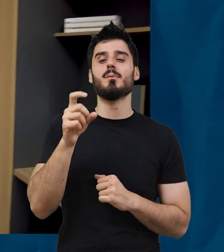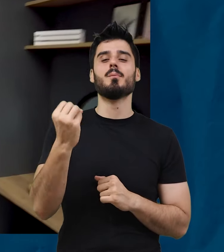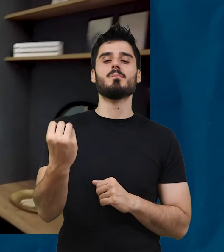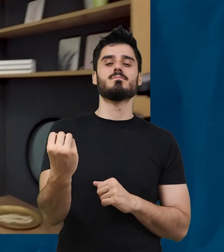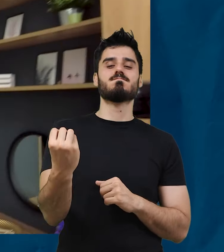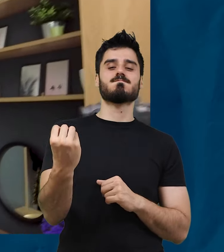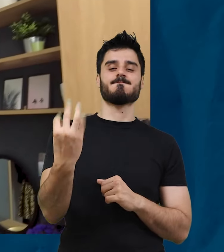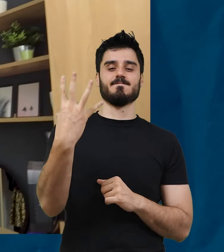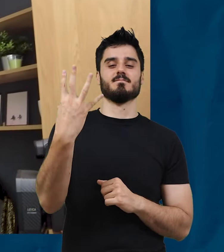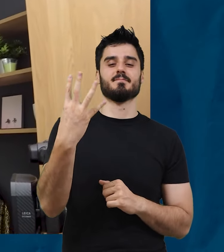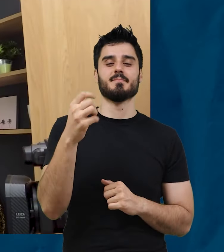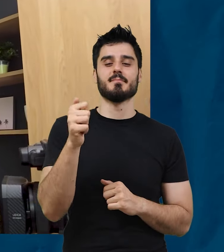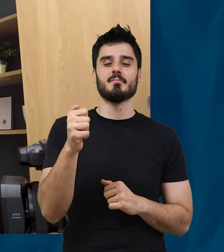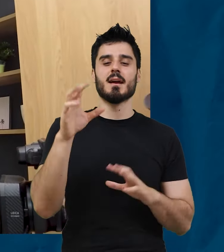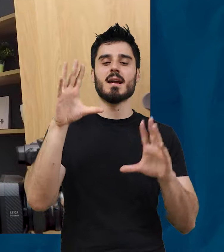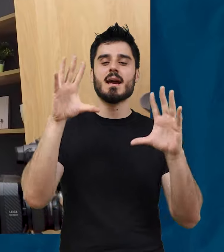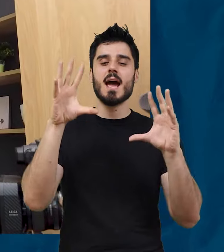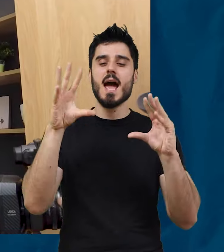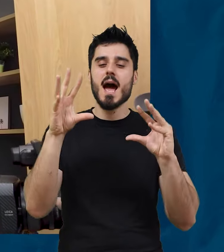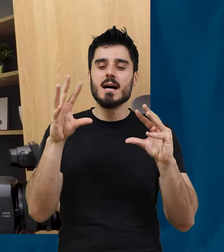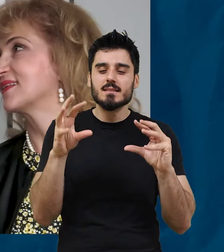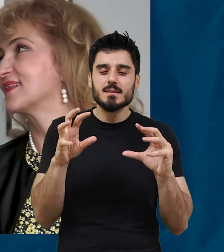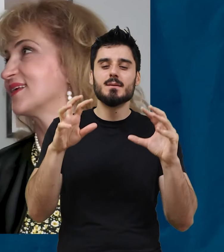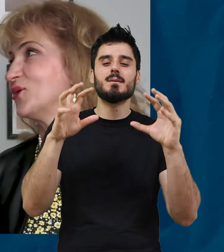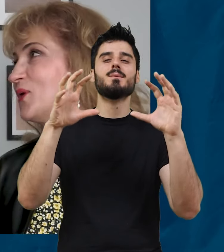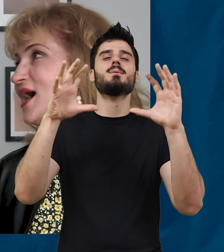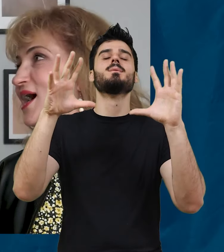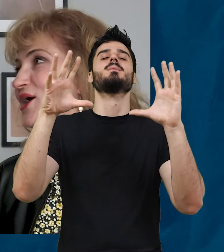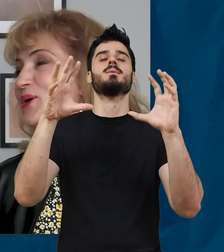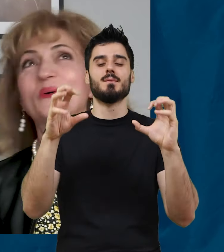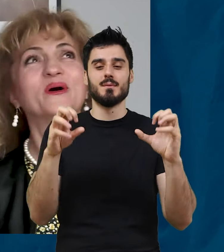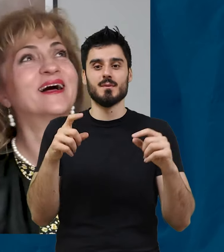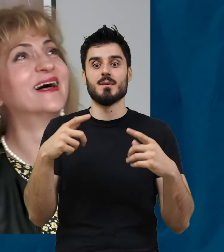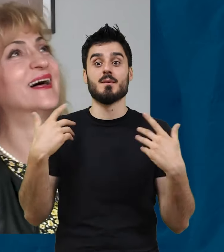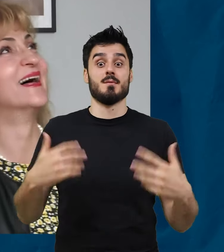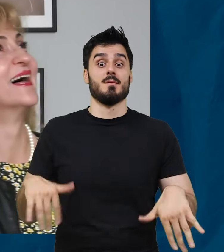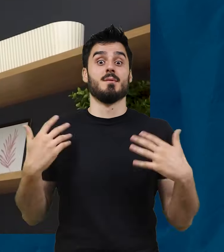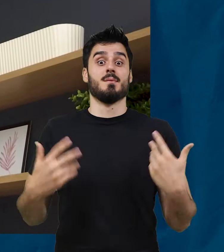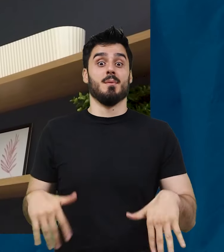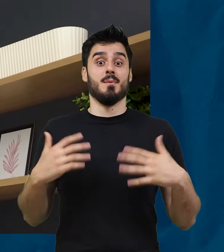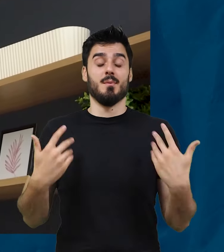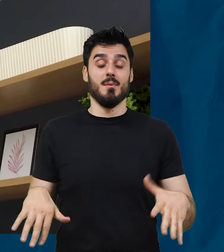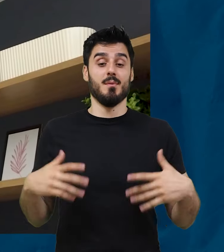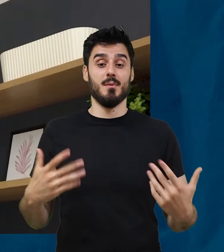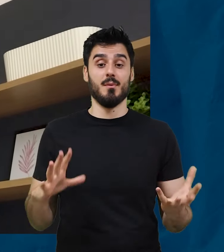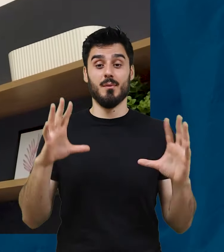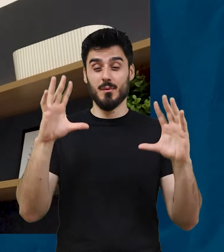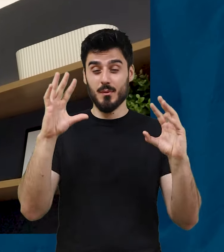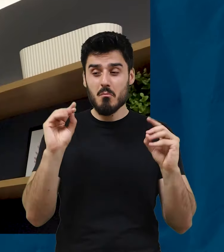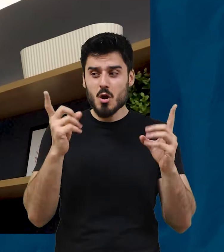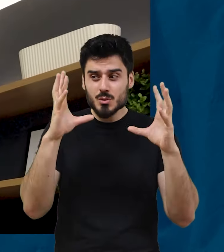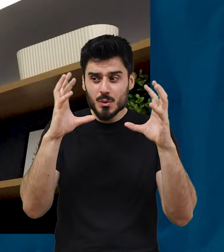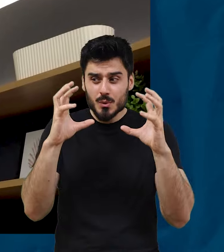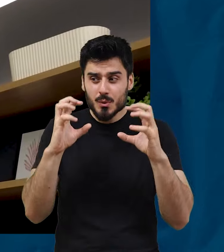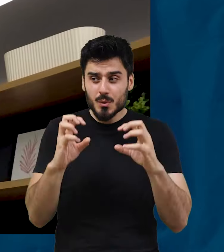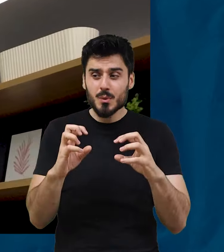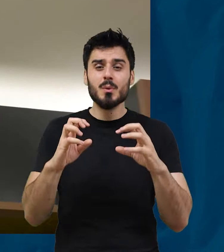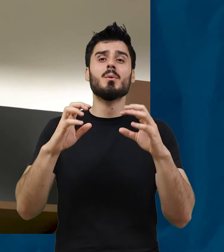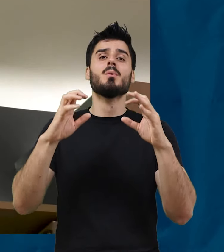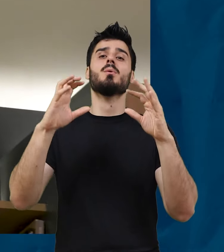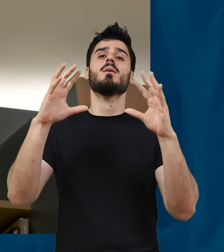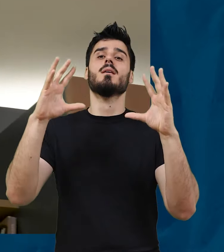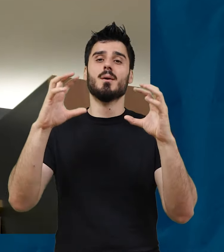палим или гасим скритото осветление, което дава... Ефекта! Да, което дава един ефект, може да го увеличим, да го